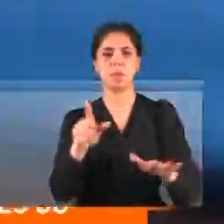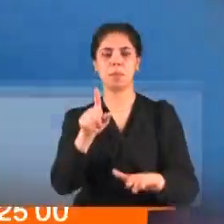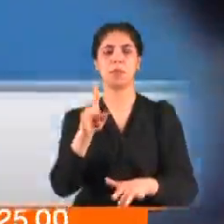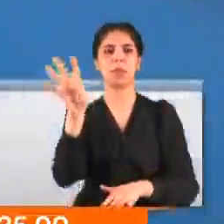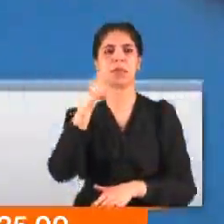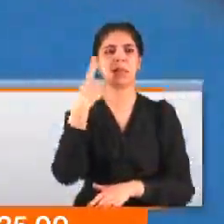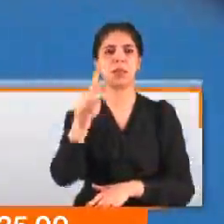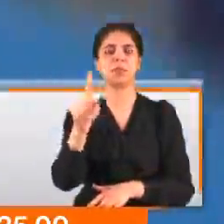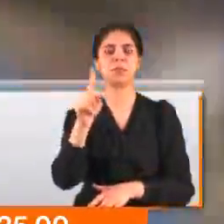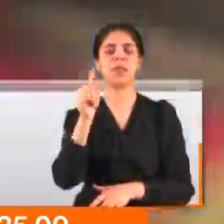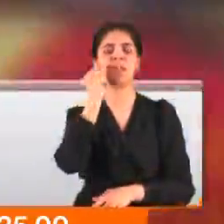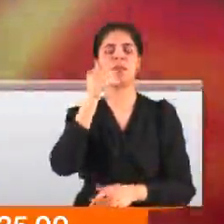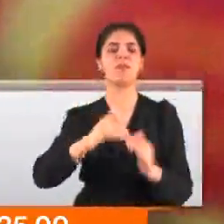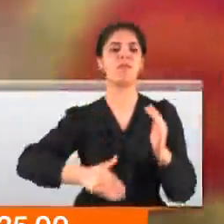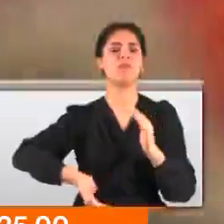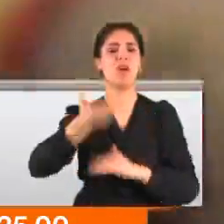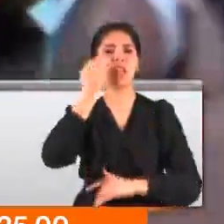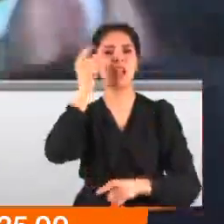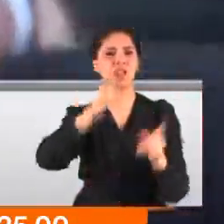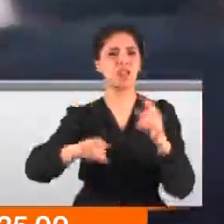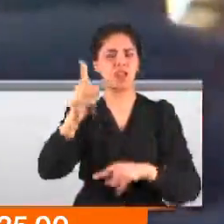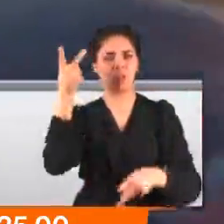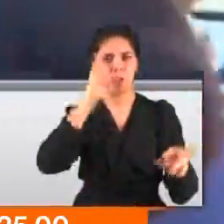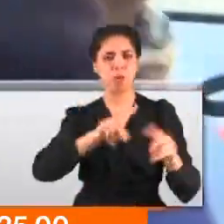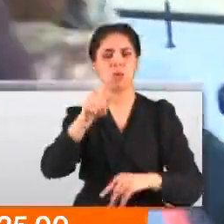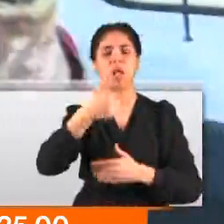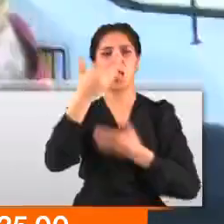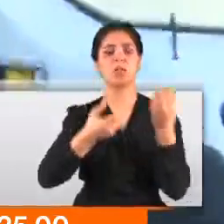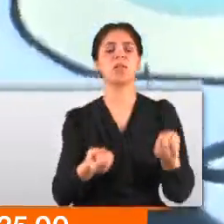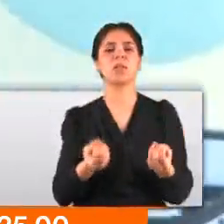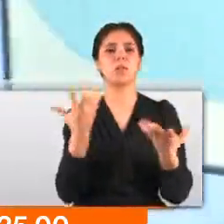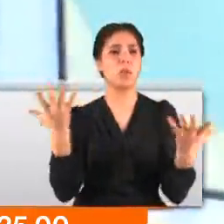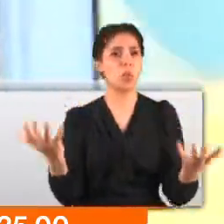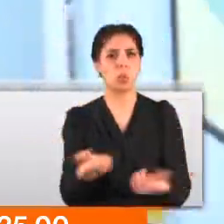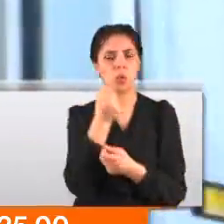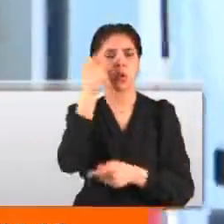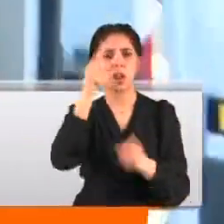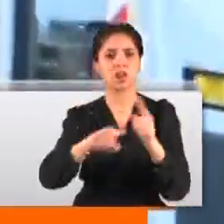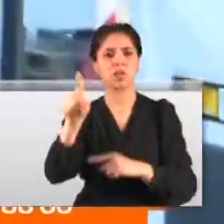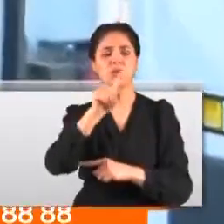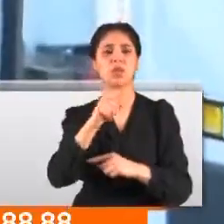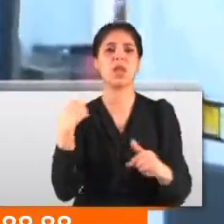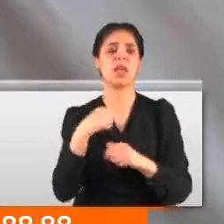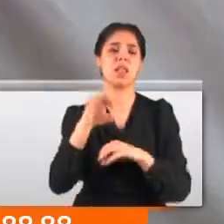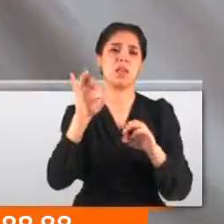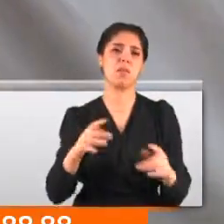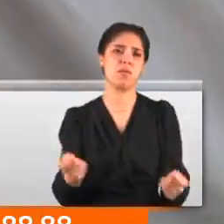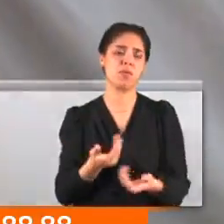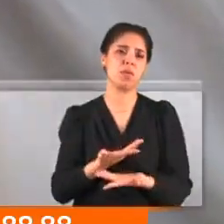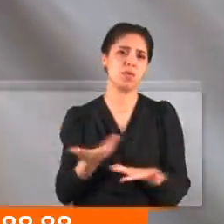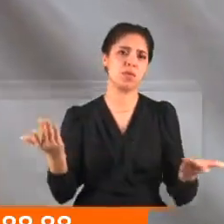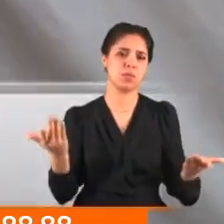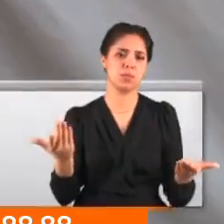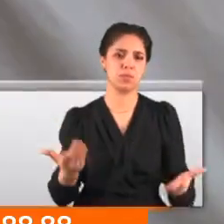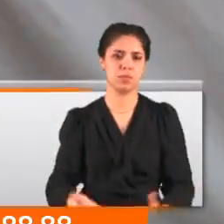40 binden fazla canın gitip gittiği bölgede acının tarifi yok. Kurtulanlarsa hayata tutunmaya çalışıyor. Telefonumla en az 100